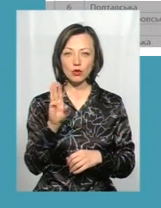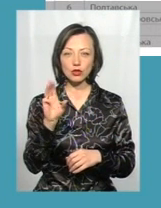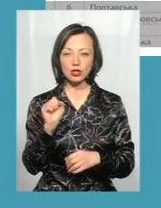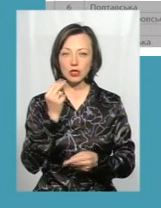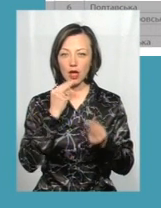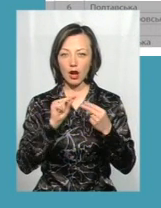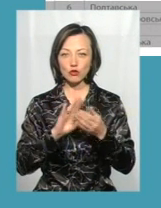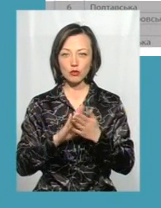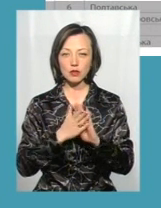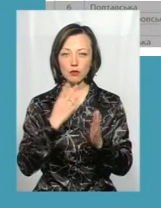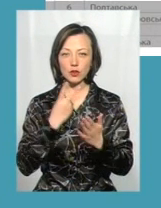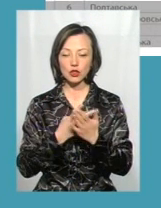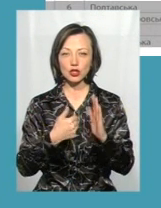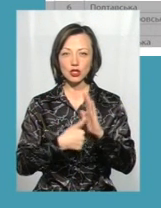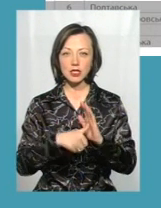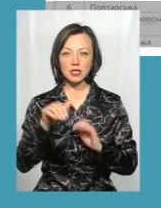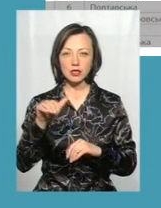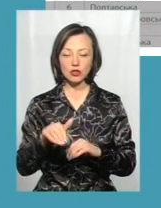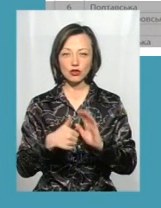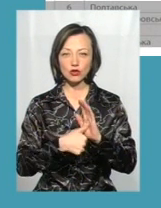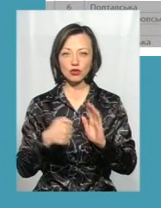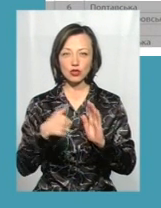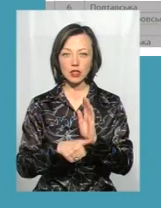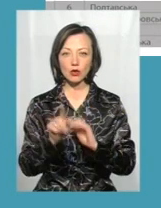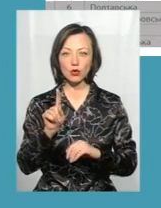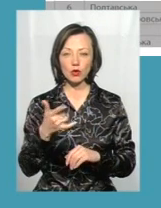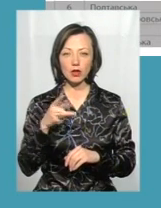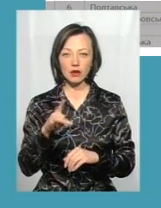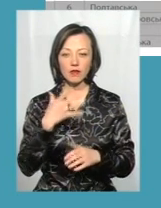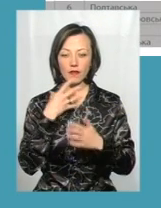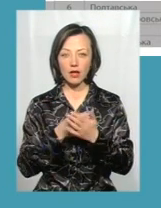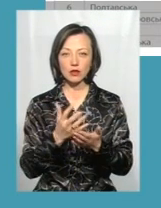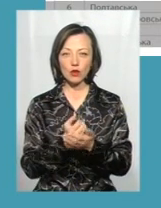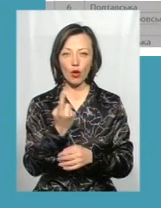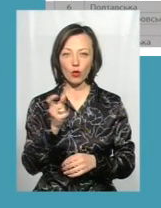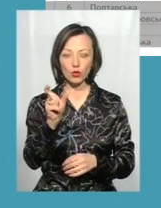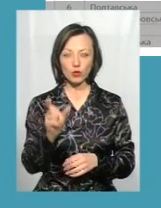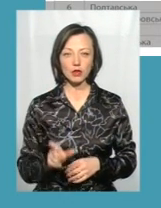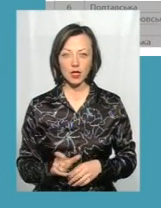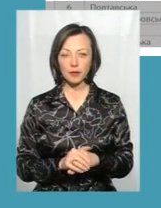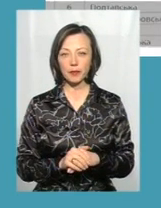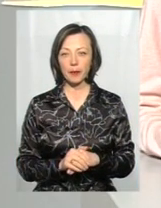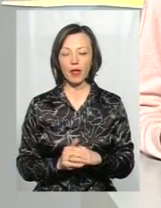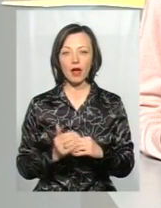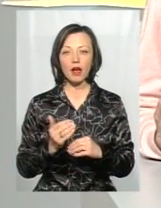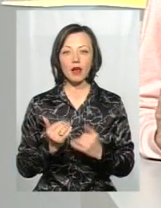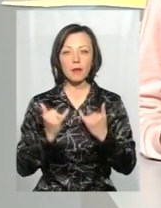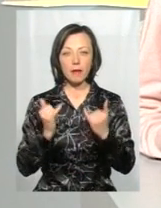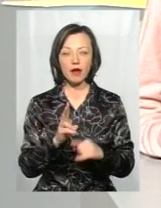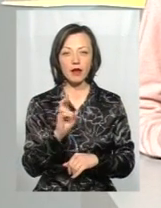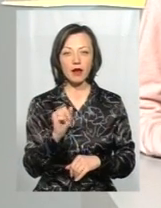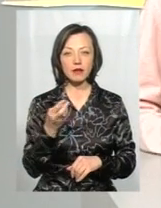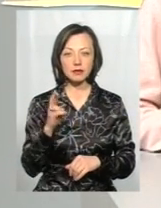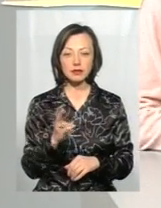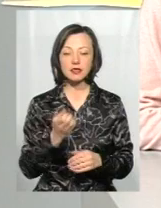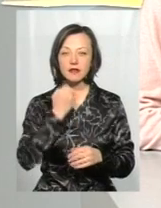найкращу позицію з показником 6661 гривню власних доходів на одного жителя. Пані Катерино, завдяки чому